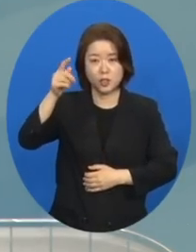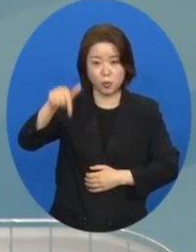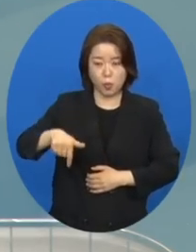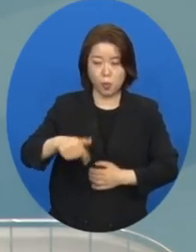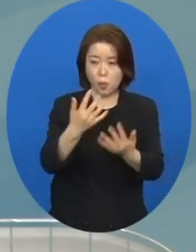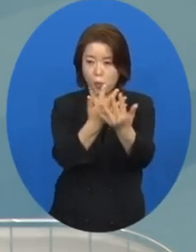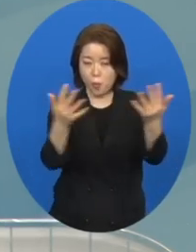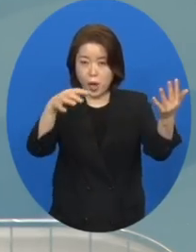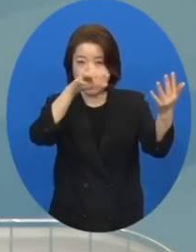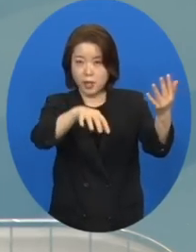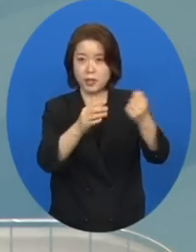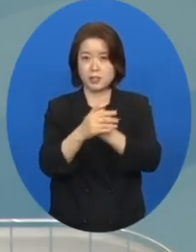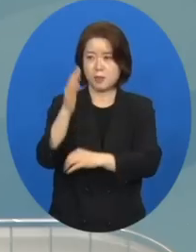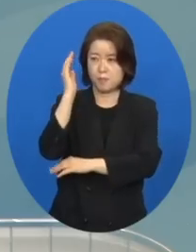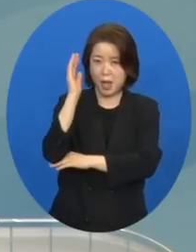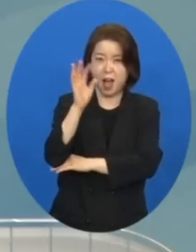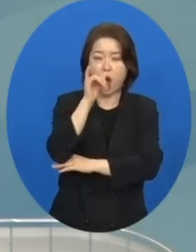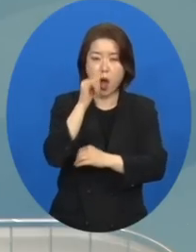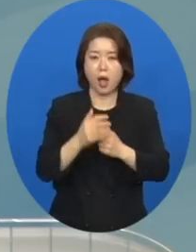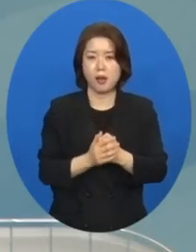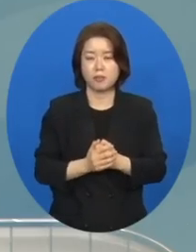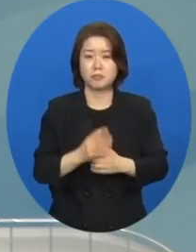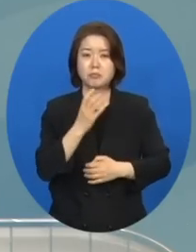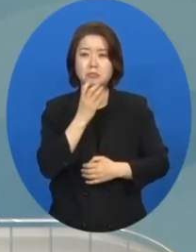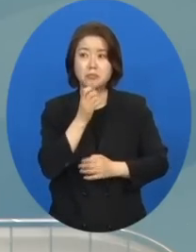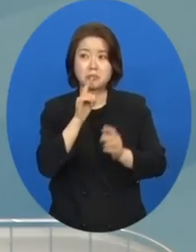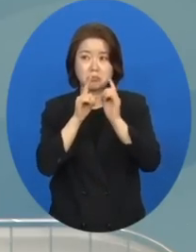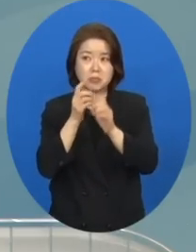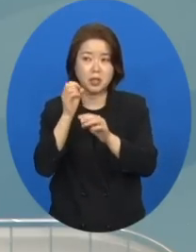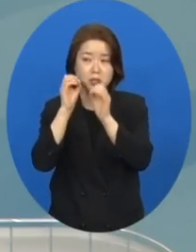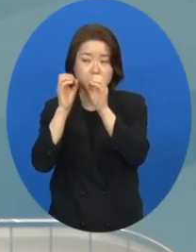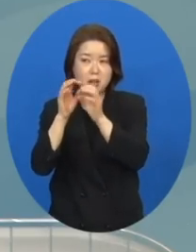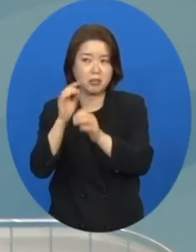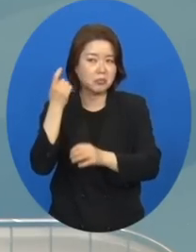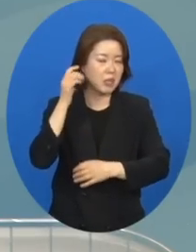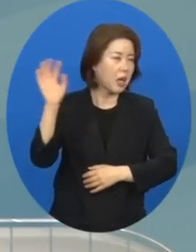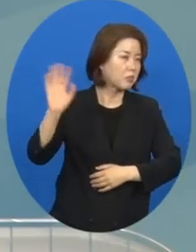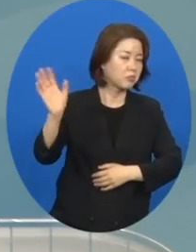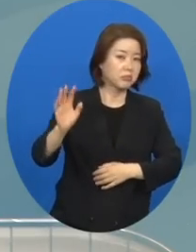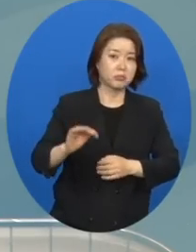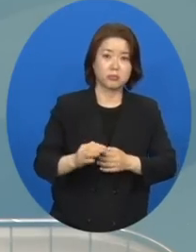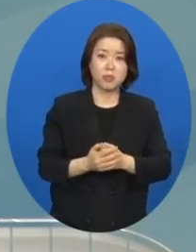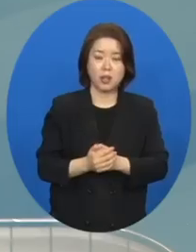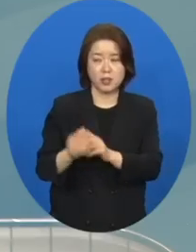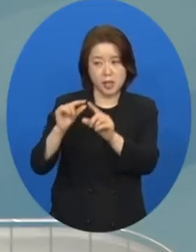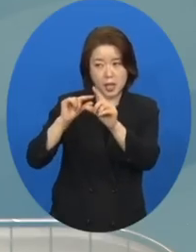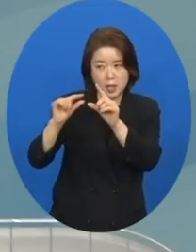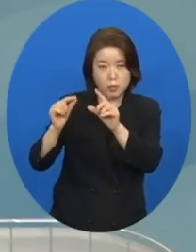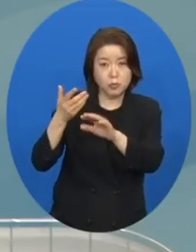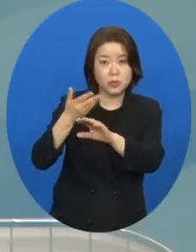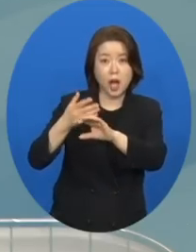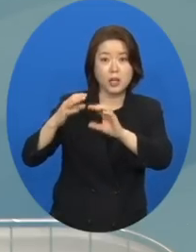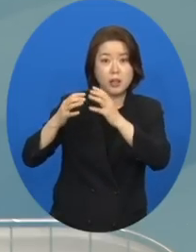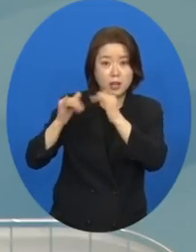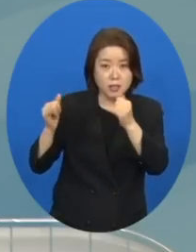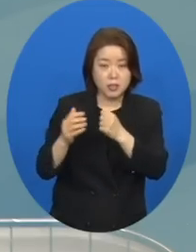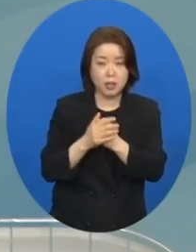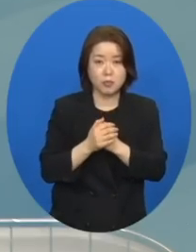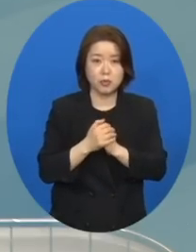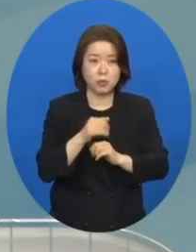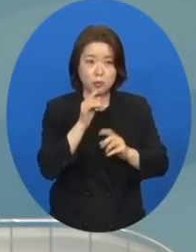일부가 있었습니다 유대인들은 말씀을 다 듣지 않습니다 근데 그 중에 일부 이방인들이 말씀을